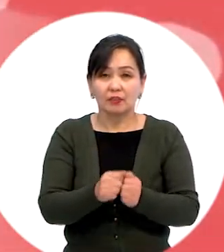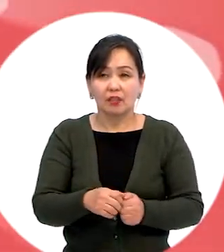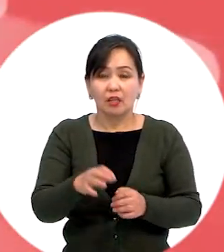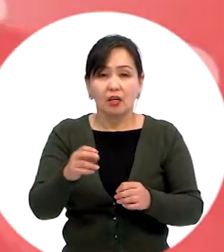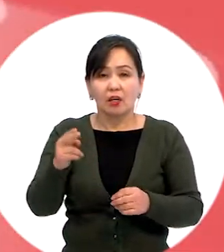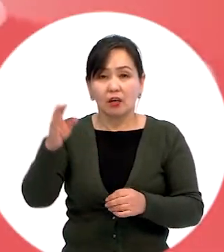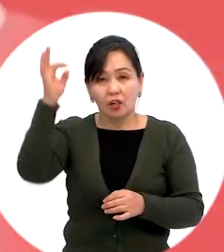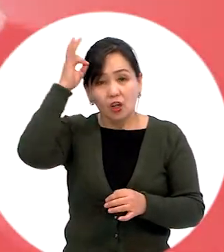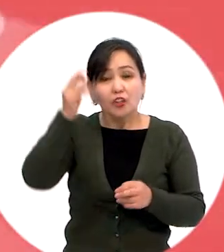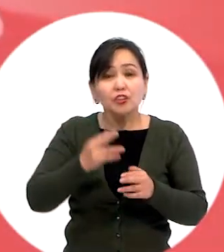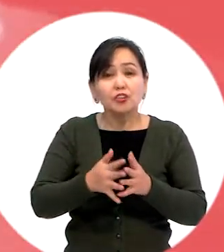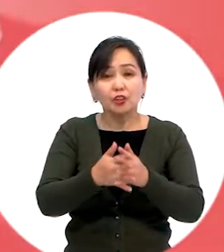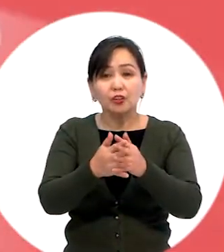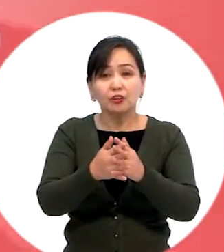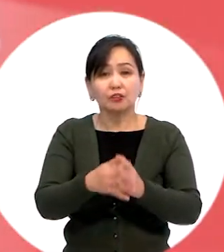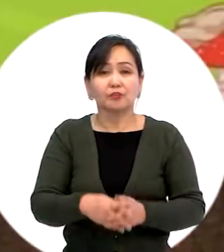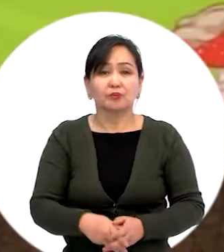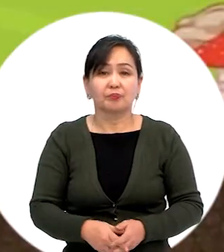Ансаг